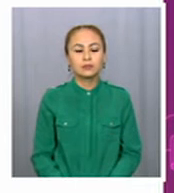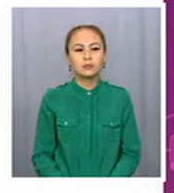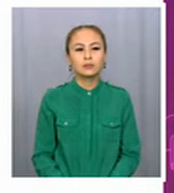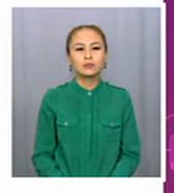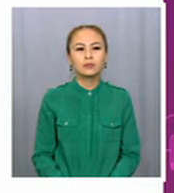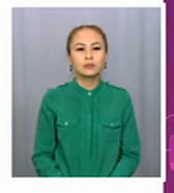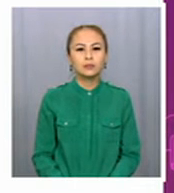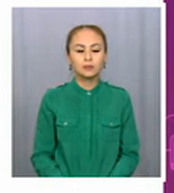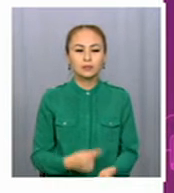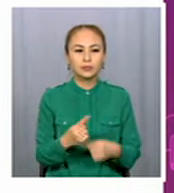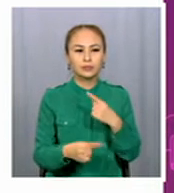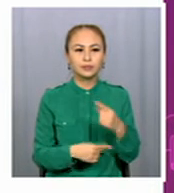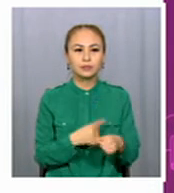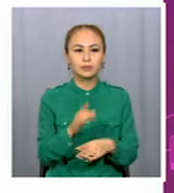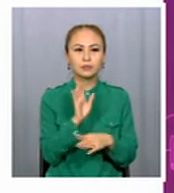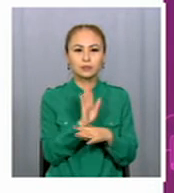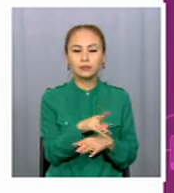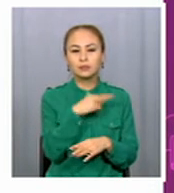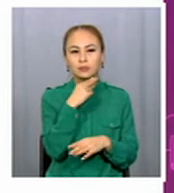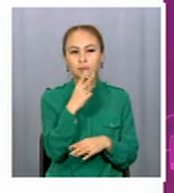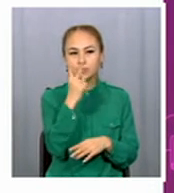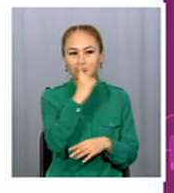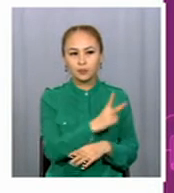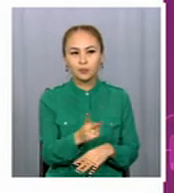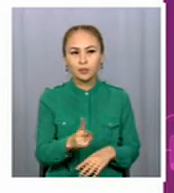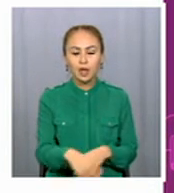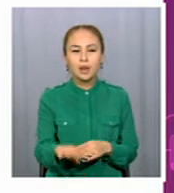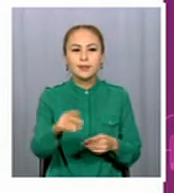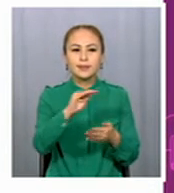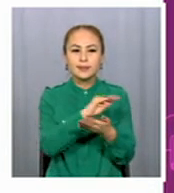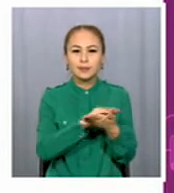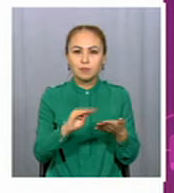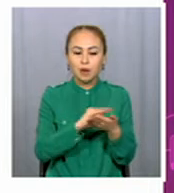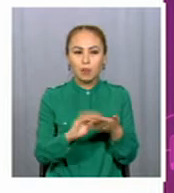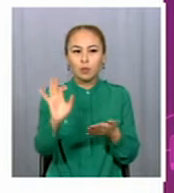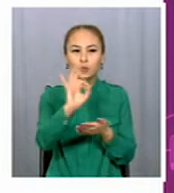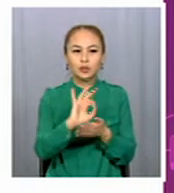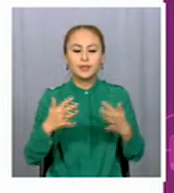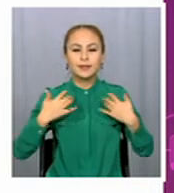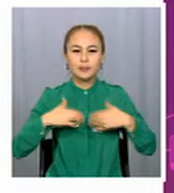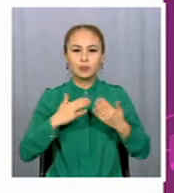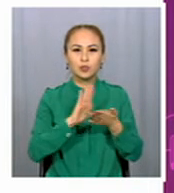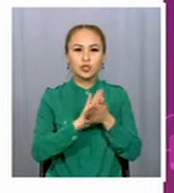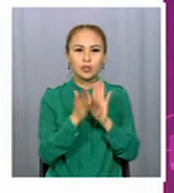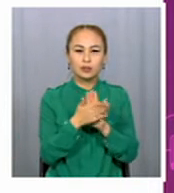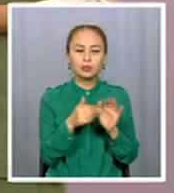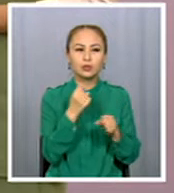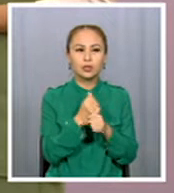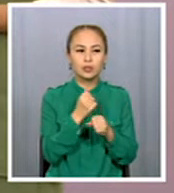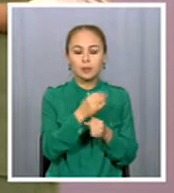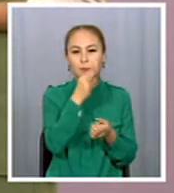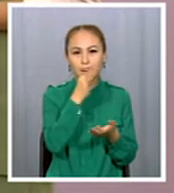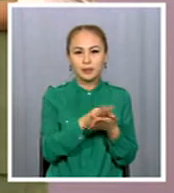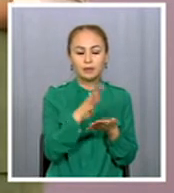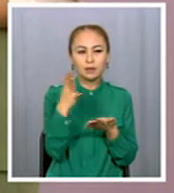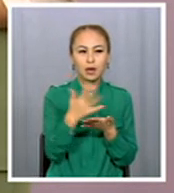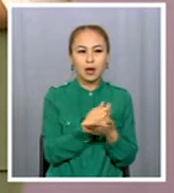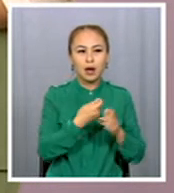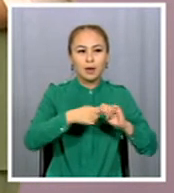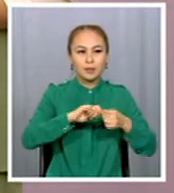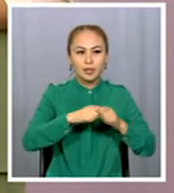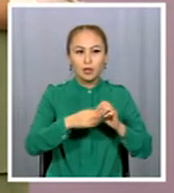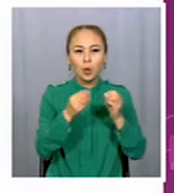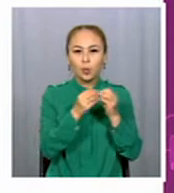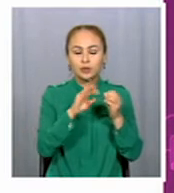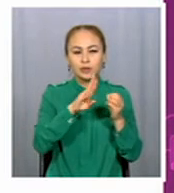Жарайсыңдар, келесі тапсырмаға назар аударайық. Балалар, сызба бойынша есептің шартын құрастырып, мәнін табыңдар. Әмиянда 10